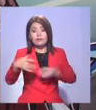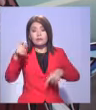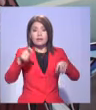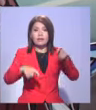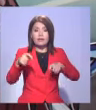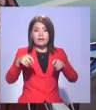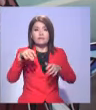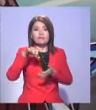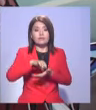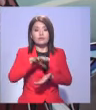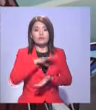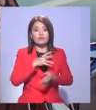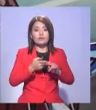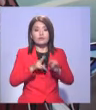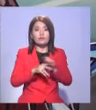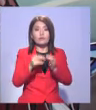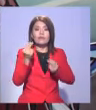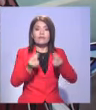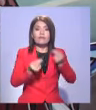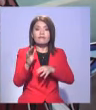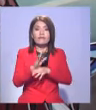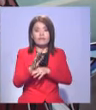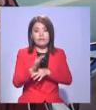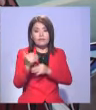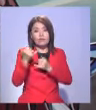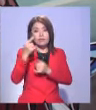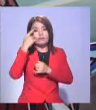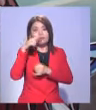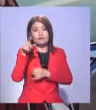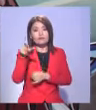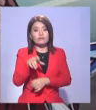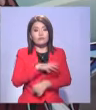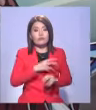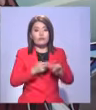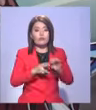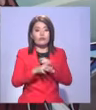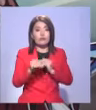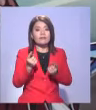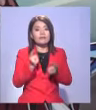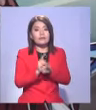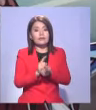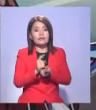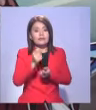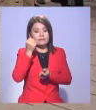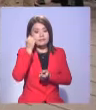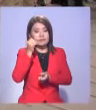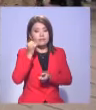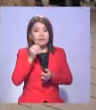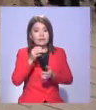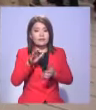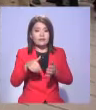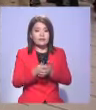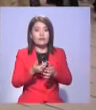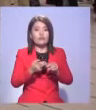Китаевты қоса алғанда «Мажор Найзағай» ойын фильмінің авторлары болады. Олардың жан күйерлерімен кездесу ұмытылмас сәтке айналады деп ойлаймын.